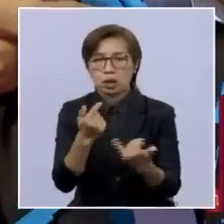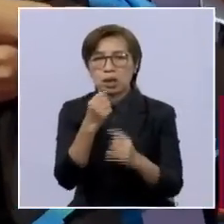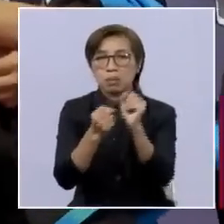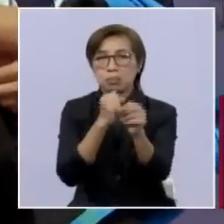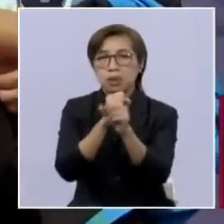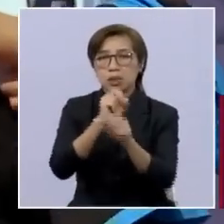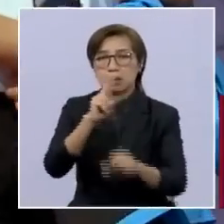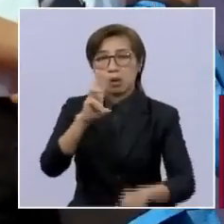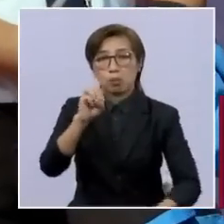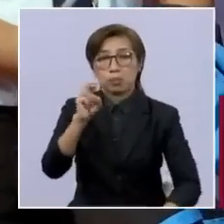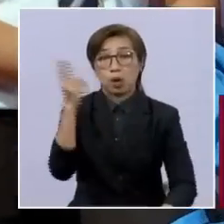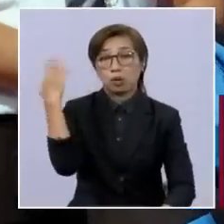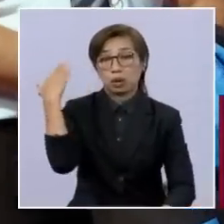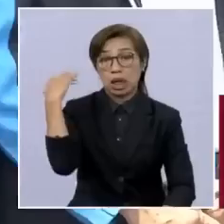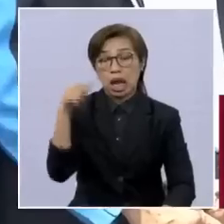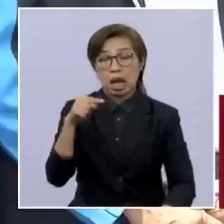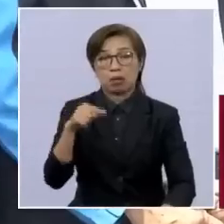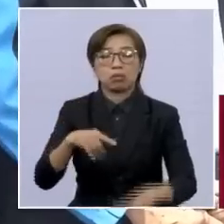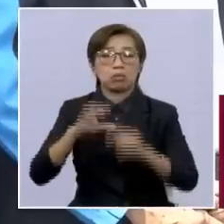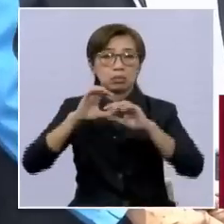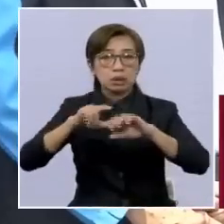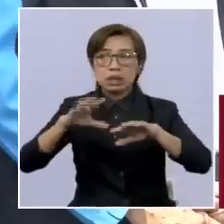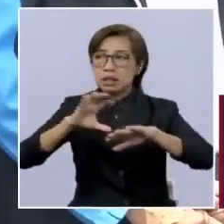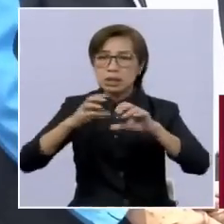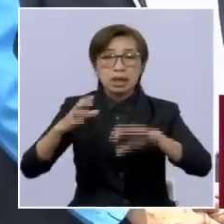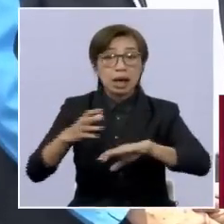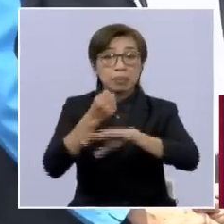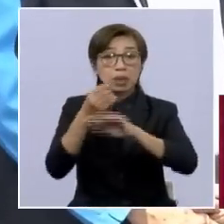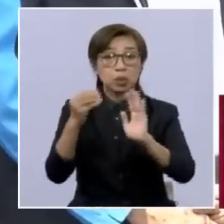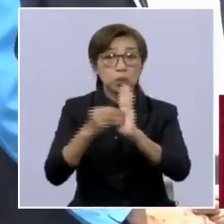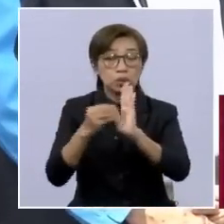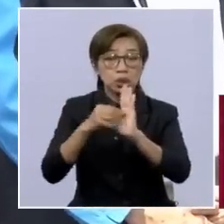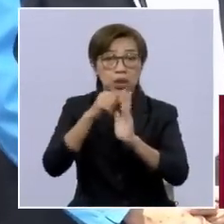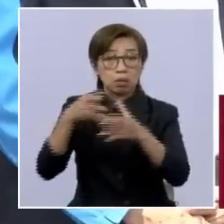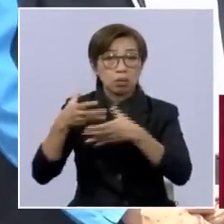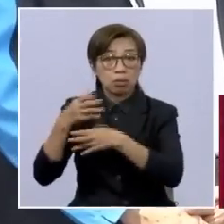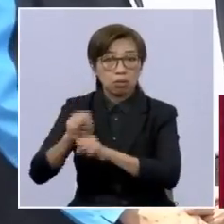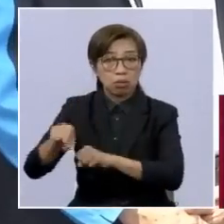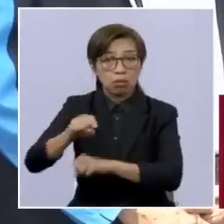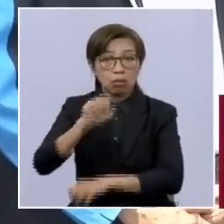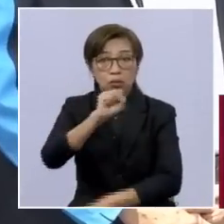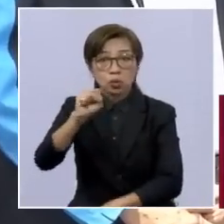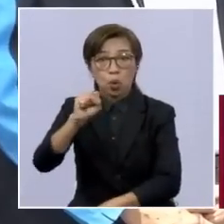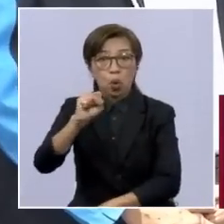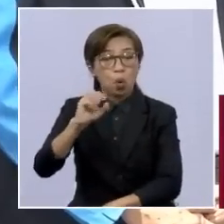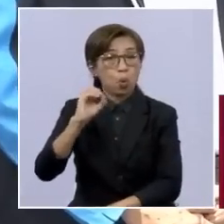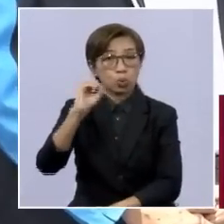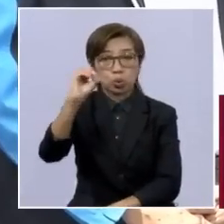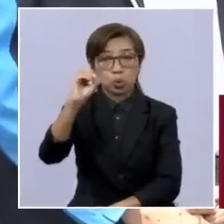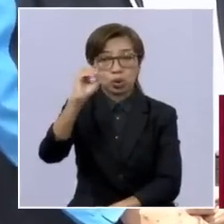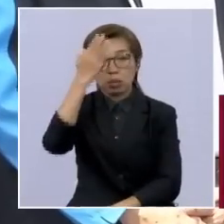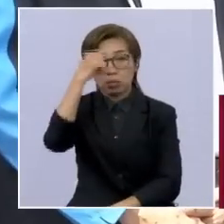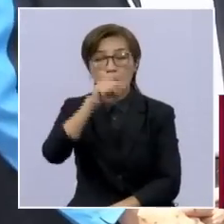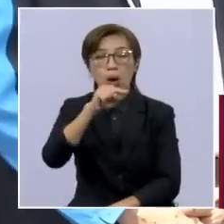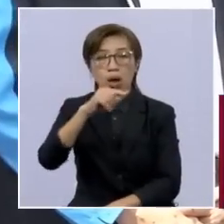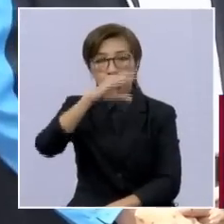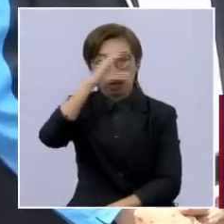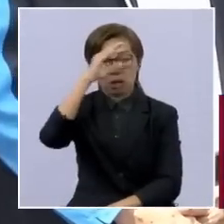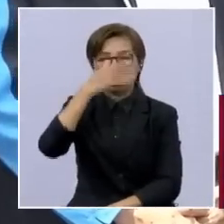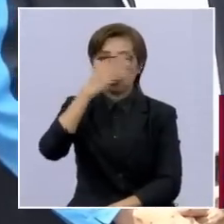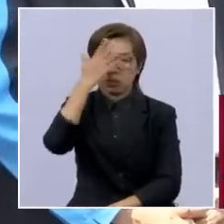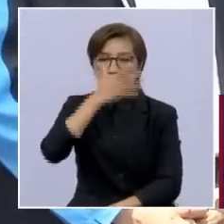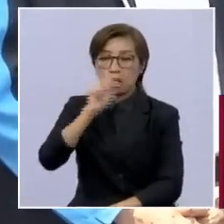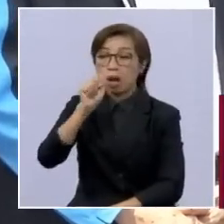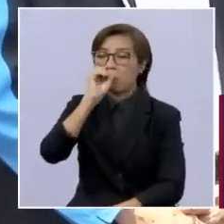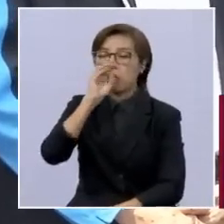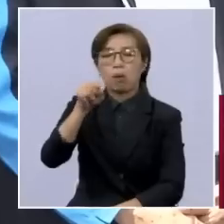62ที่เกิดอุบัติเหตุทางการเมืองที่กรุงเทพเองประชาธิปัตย์ไม่มีส.ส.จากการที่คุณอภิสิทธิ์ประกาศไม่เอาพลเอกประยุท